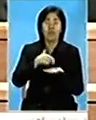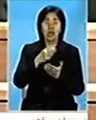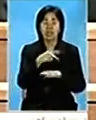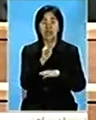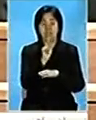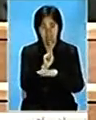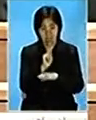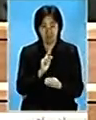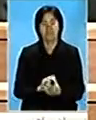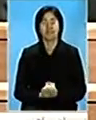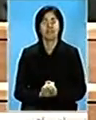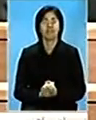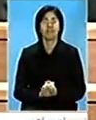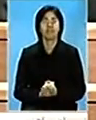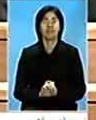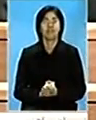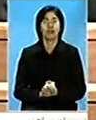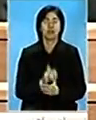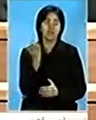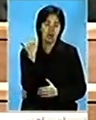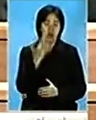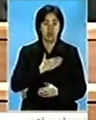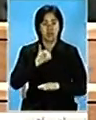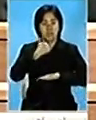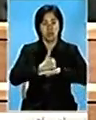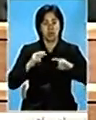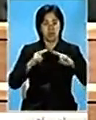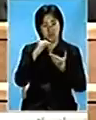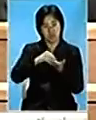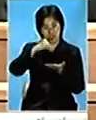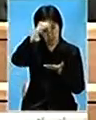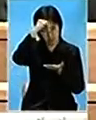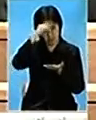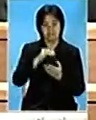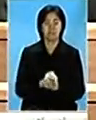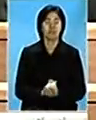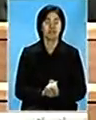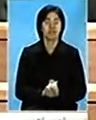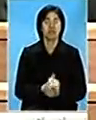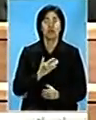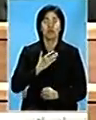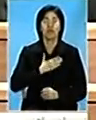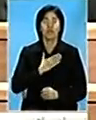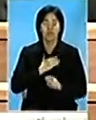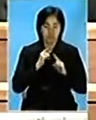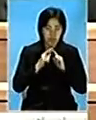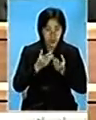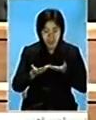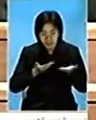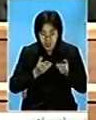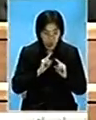าในช่วงที่ผมเป็นรัฐมนตรีว่าการกระทรวงสาธารณสุขผมได้มีโอกาสแลกเปลี่ยนความ